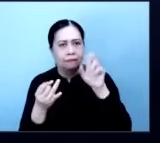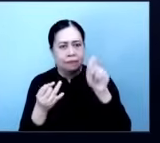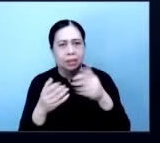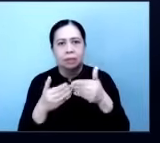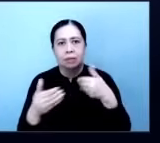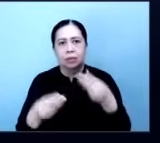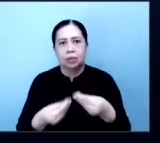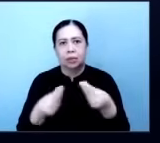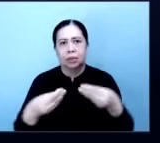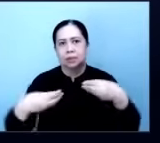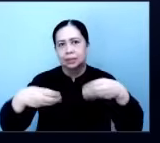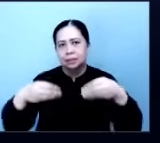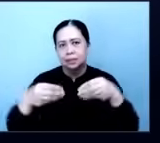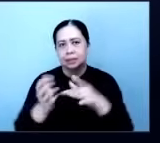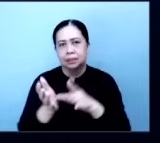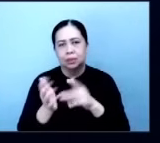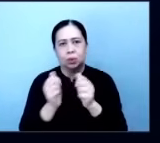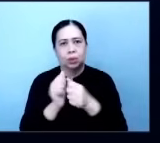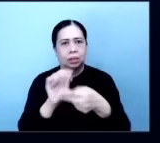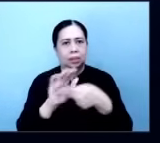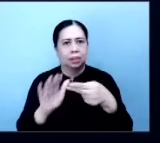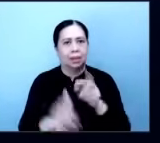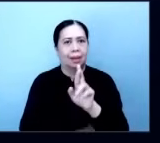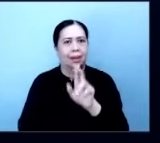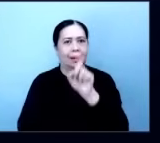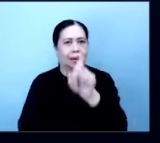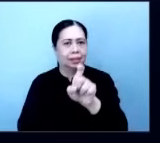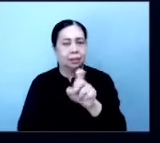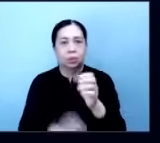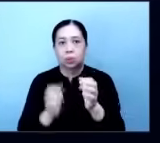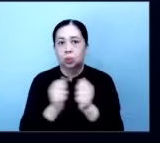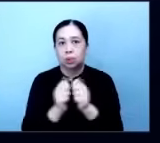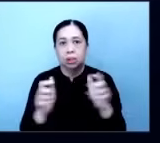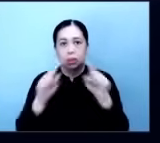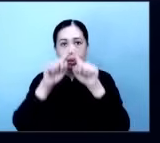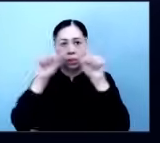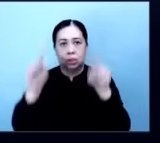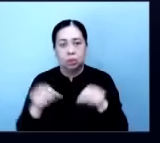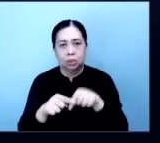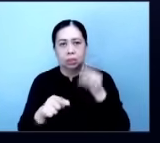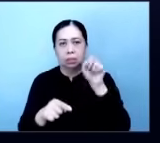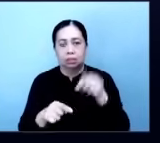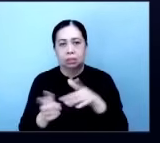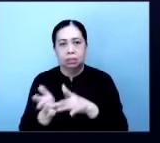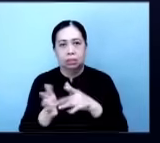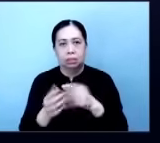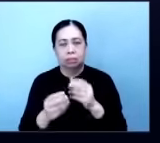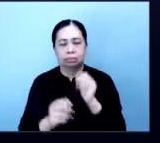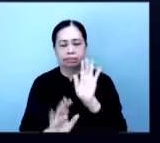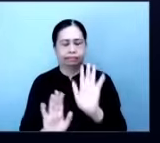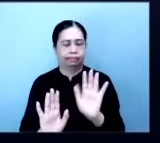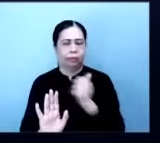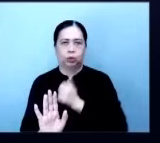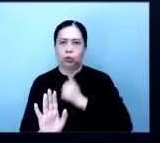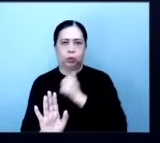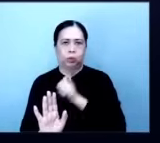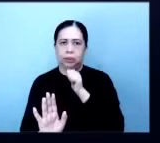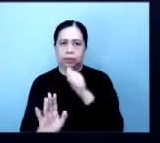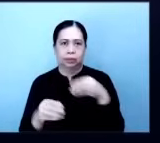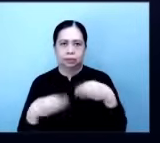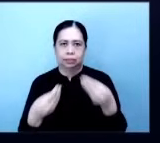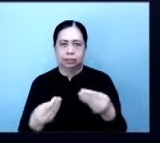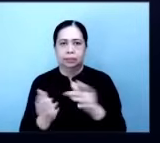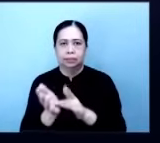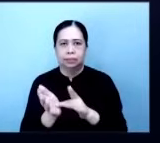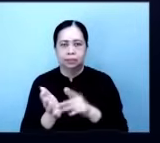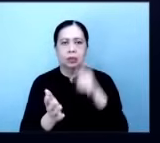magbenta ng mga gamot na may label na RX. Kung walang resita, obligado ang mga pharmacists na tanggihan ang pagbibigay ng naturang gamot para na